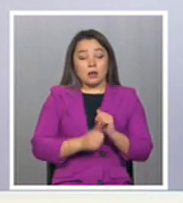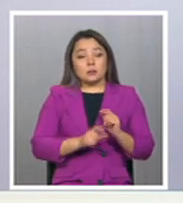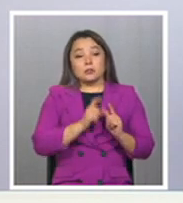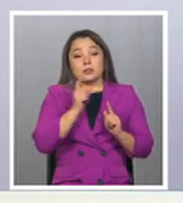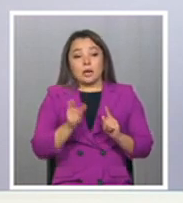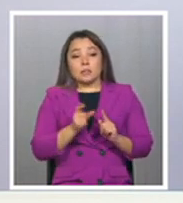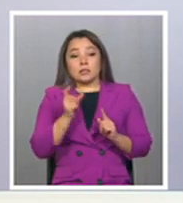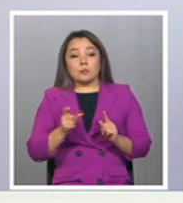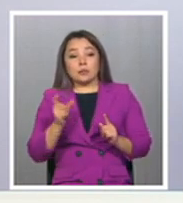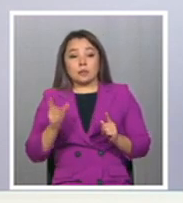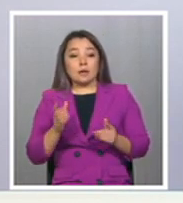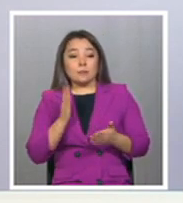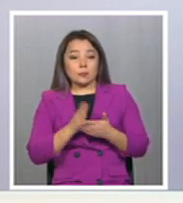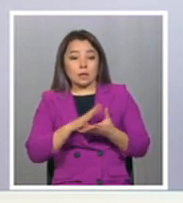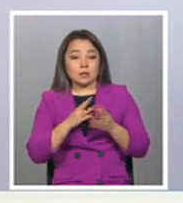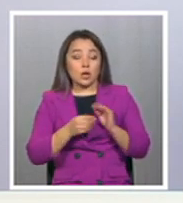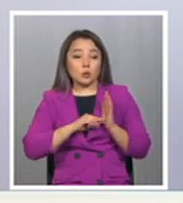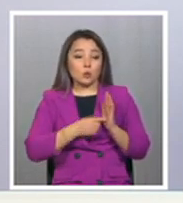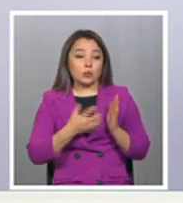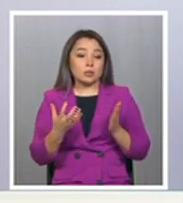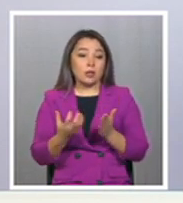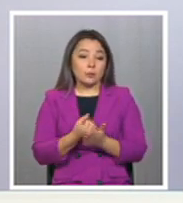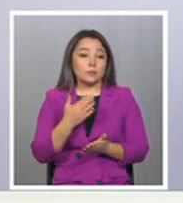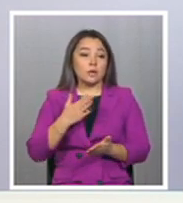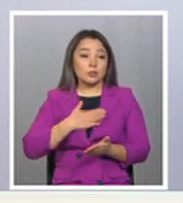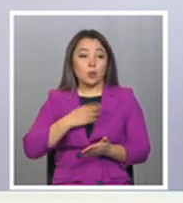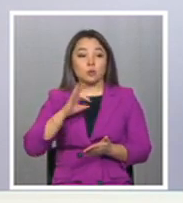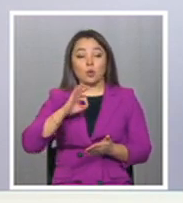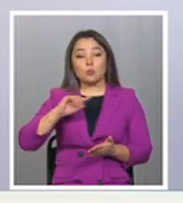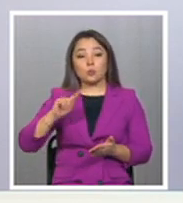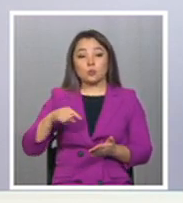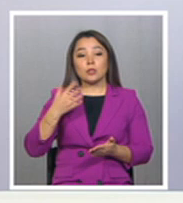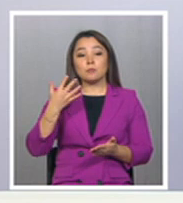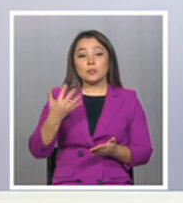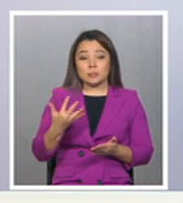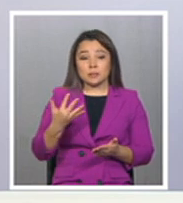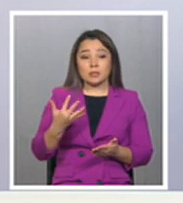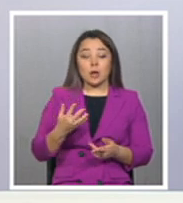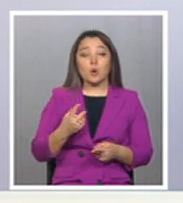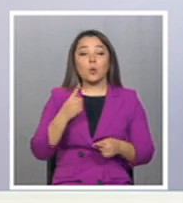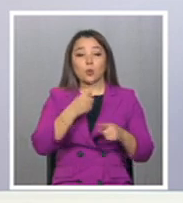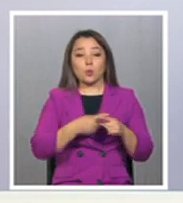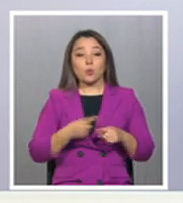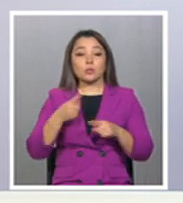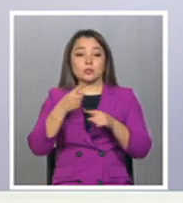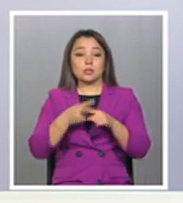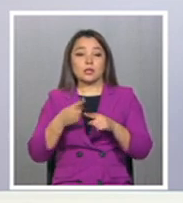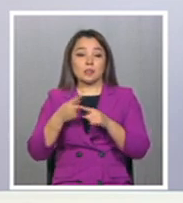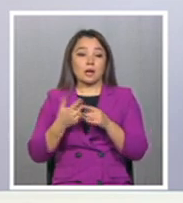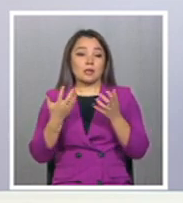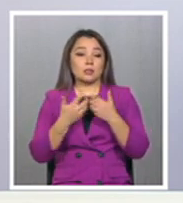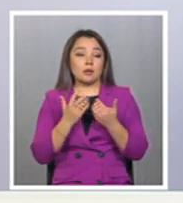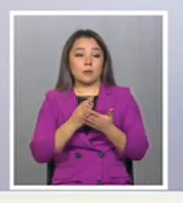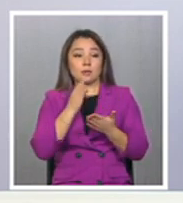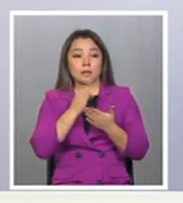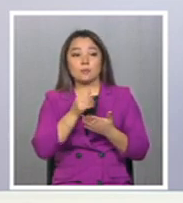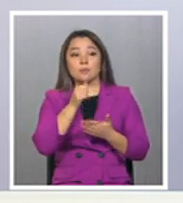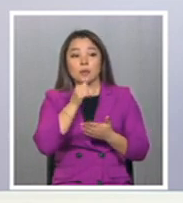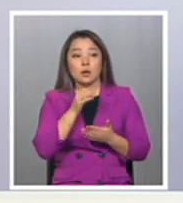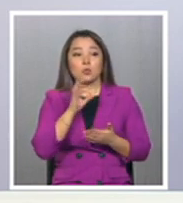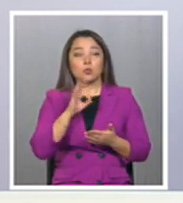қадамды, яғни келесі нүктені табу үшін біз 0.5-тен қосып отырады екенбіз. Қосуды бастайық.